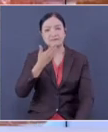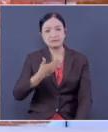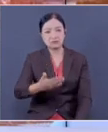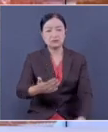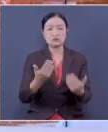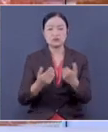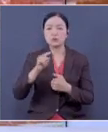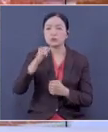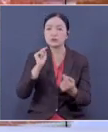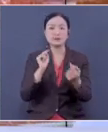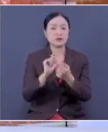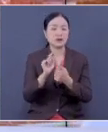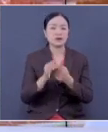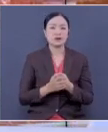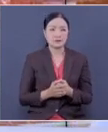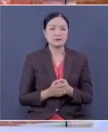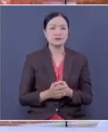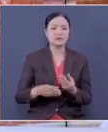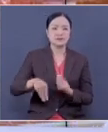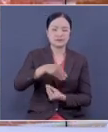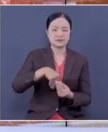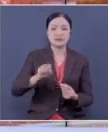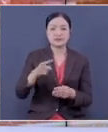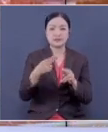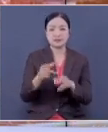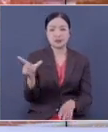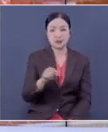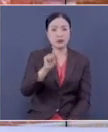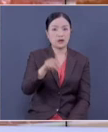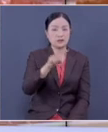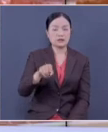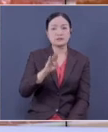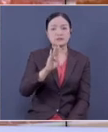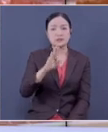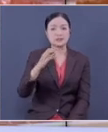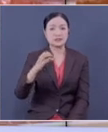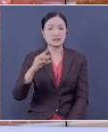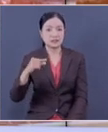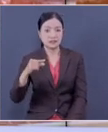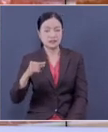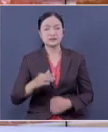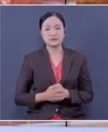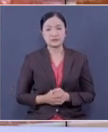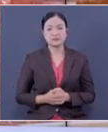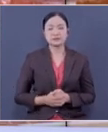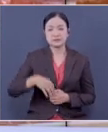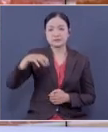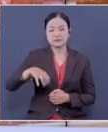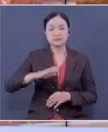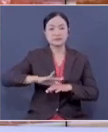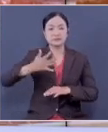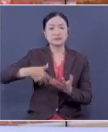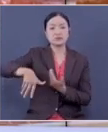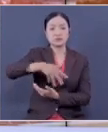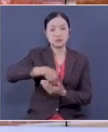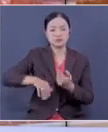หลังๆมานี้พูดถึงกันเยอะนะคะสำหรับโมเดลเศรษฐกิจ BCG ค่ะซึ่งทางสำนักงานนโยบายและแผนทรัพยากรธรรมชาติและสิ่งแวด